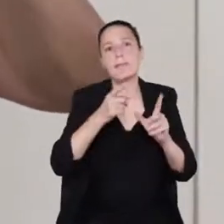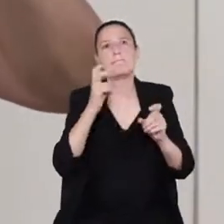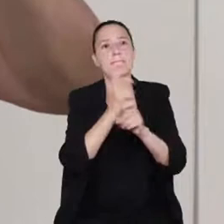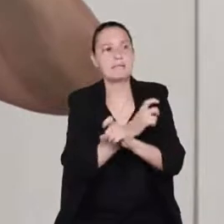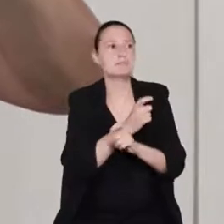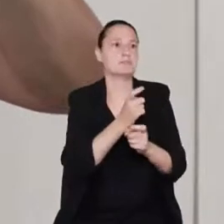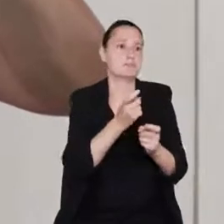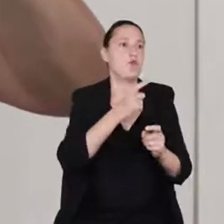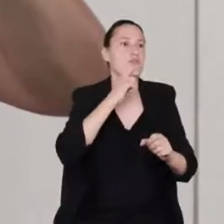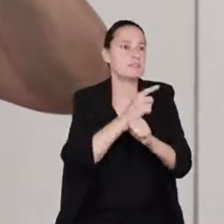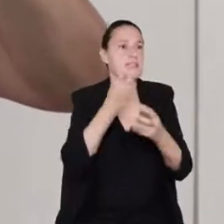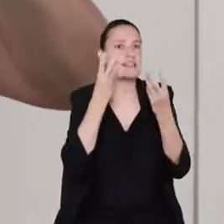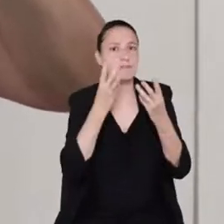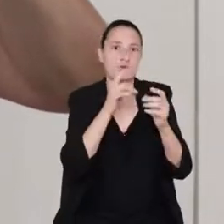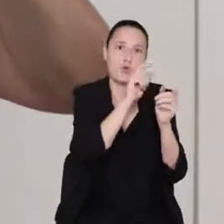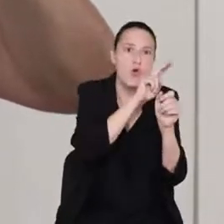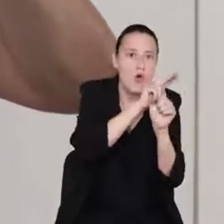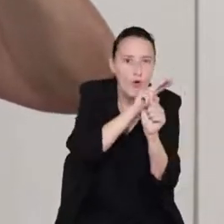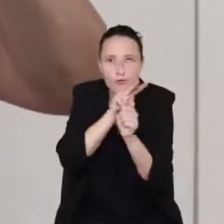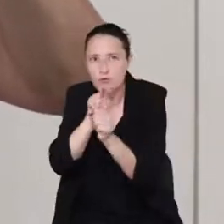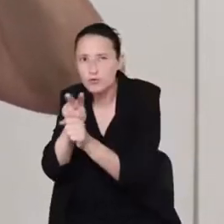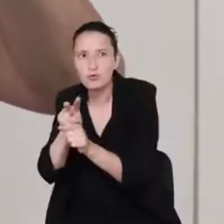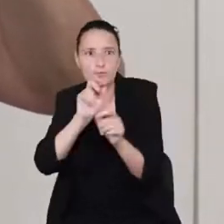kontrolujące kluczowe decyzje,